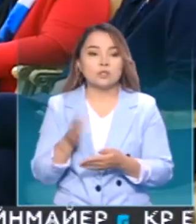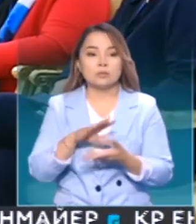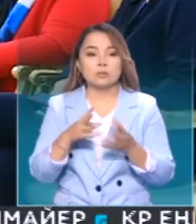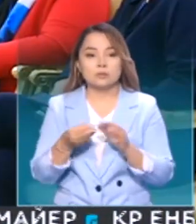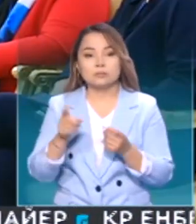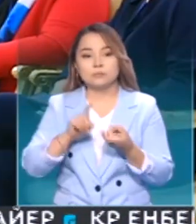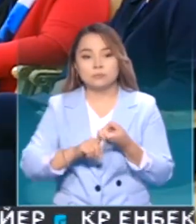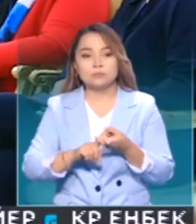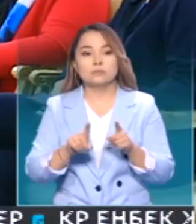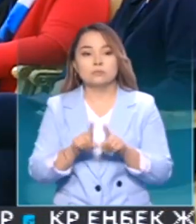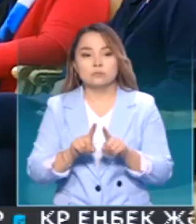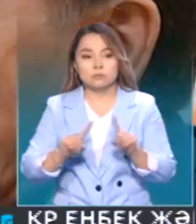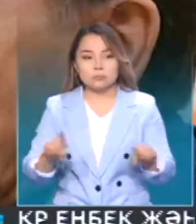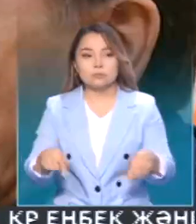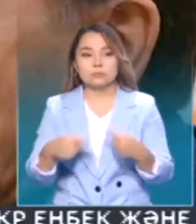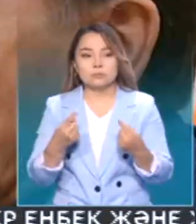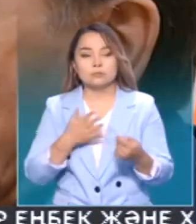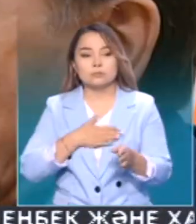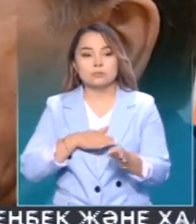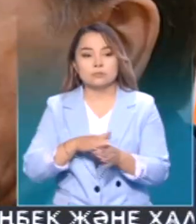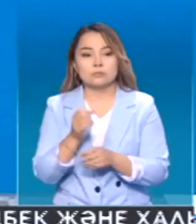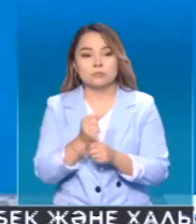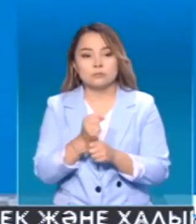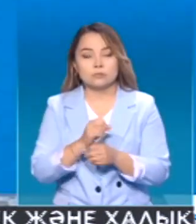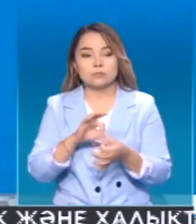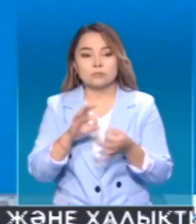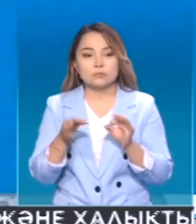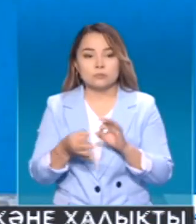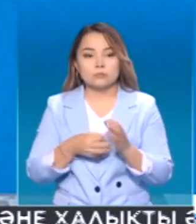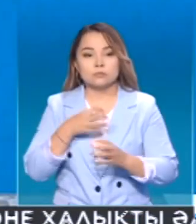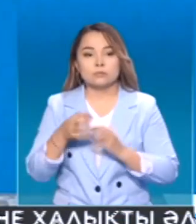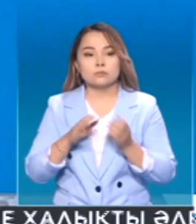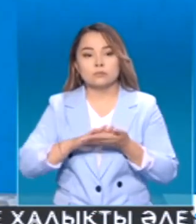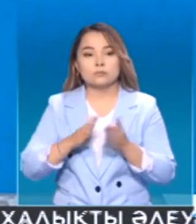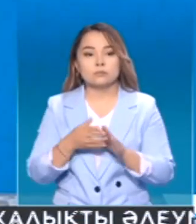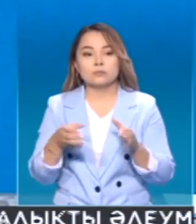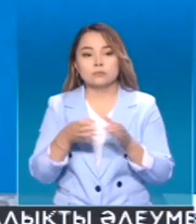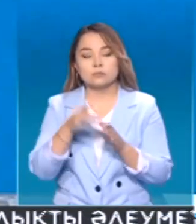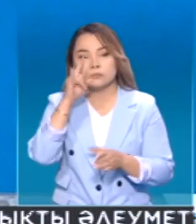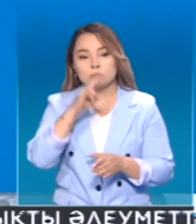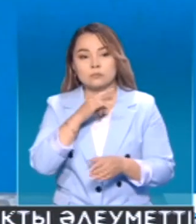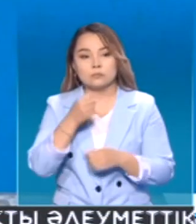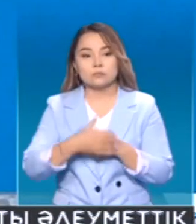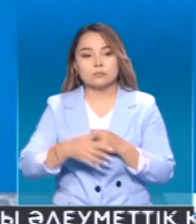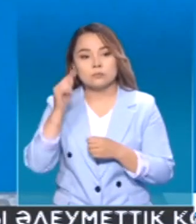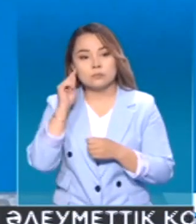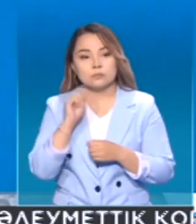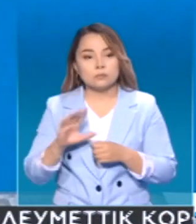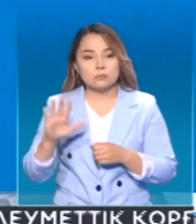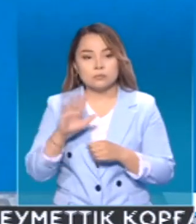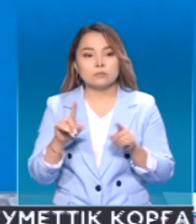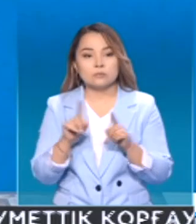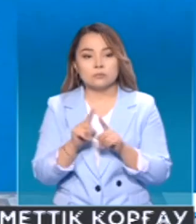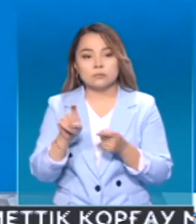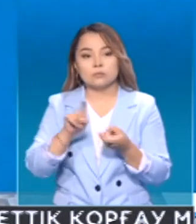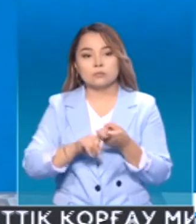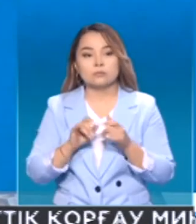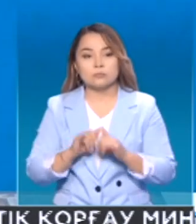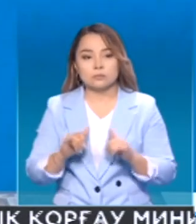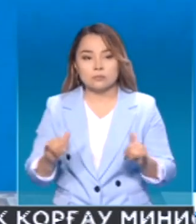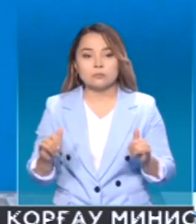қатысты ұстанымдарымыз, өзіңіз атап өткендей, қазіргі күрделі халықаралық жағдайда Қазақстан мен және Орталық Азия елдерімен серіктестікті